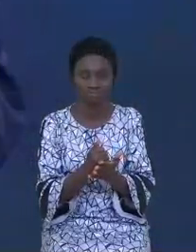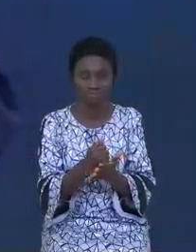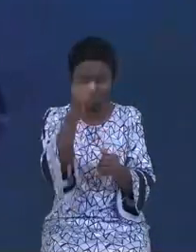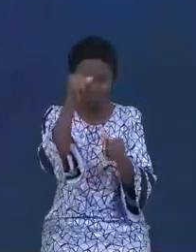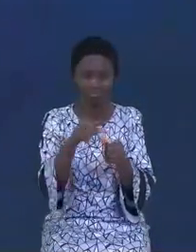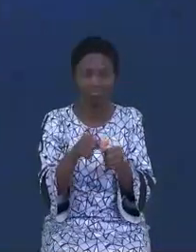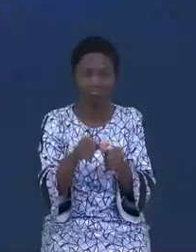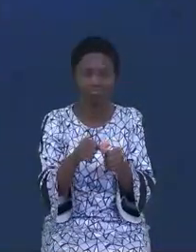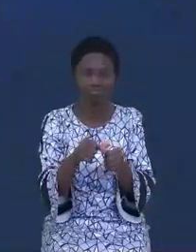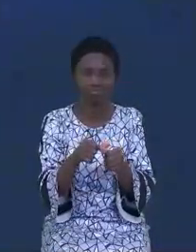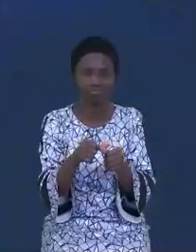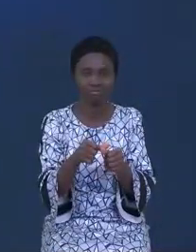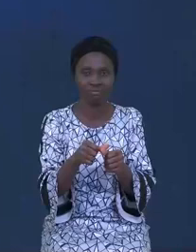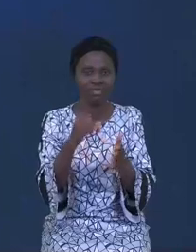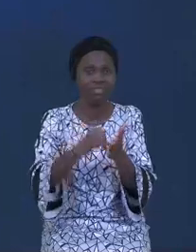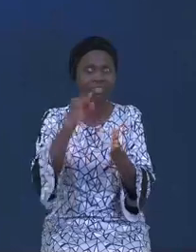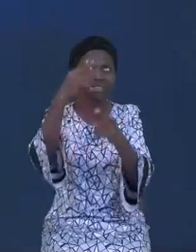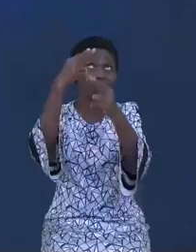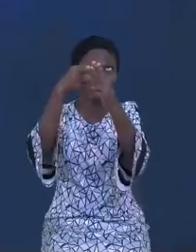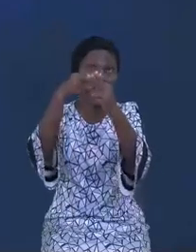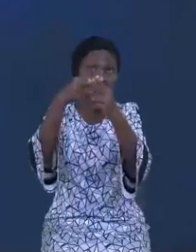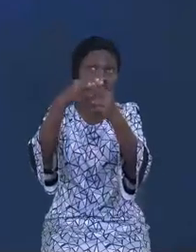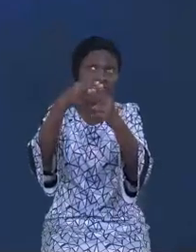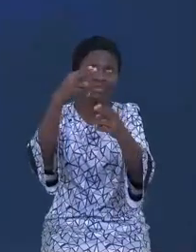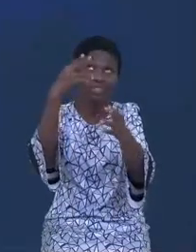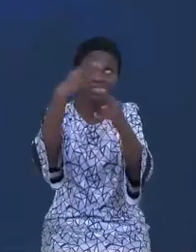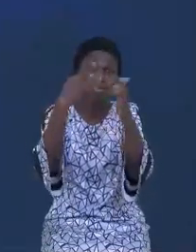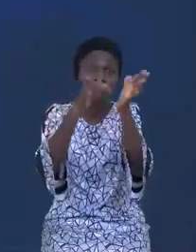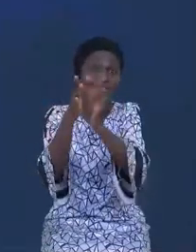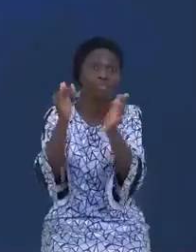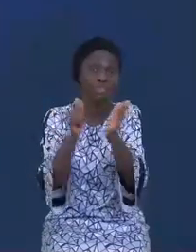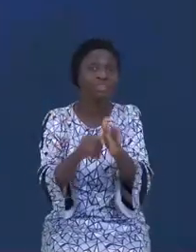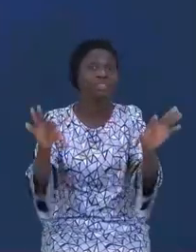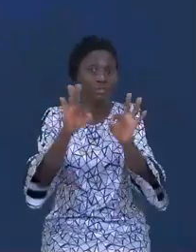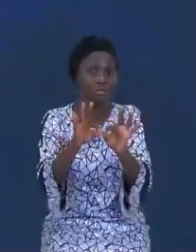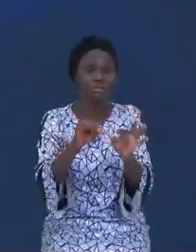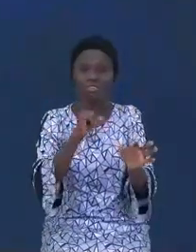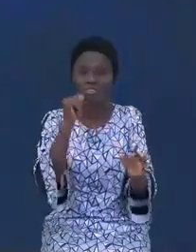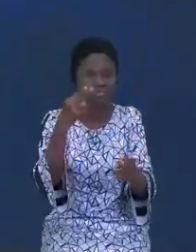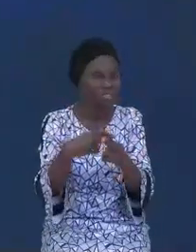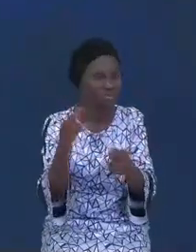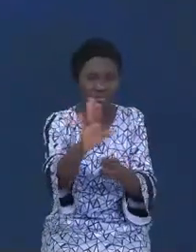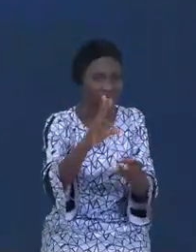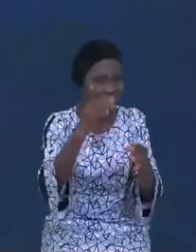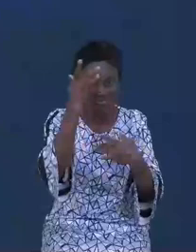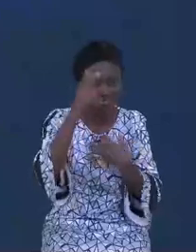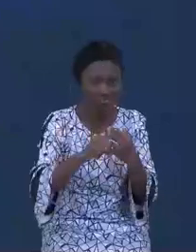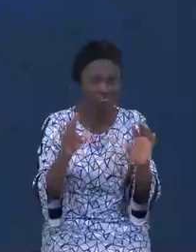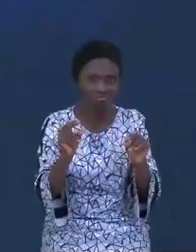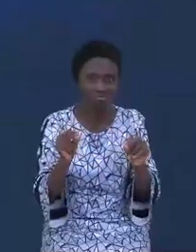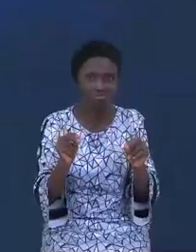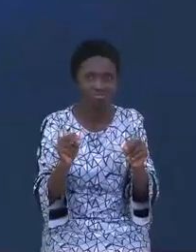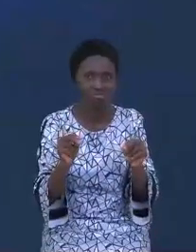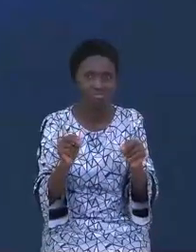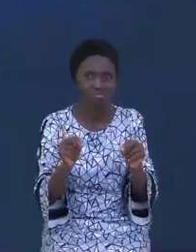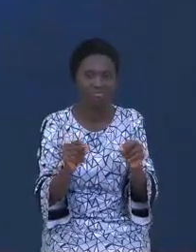Rappelle-toi, c'est le nom qui compte, le nom de Jésus. Ce n'est pas le nom de ta maladie. Mets la main là-bas et